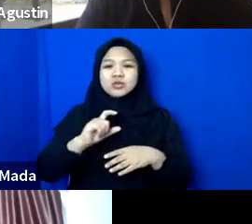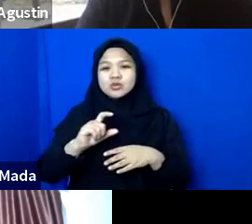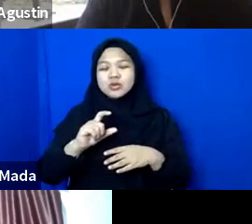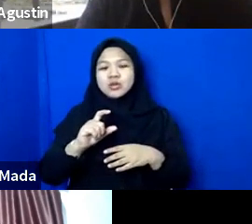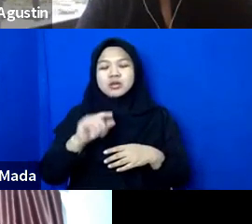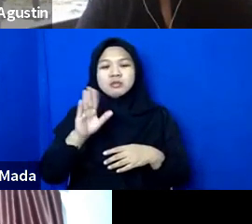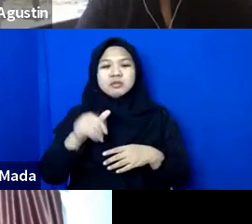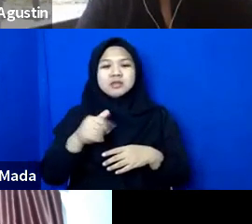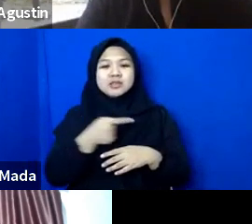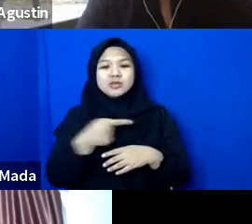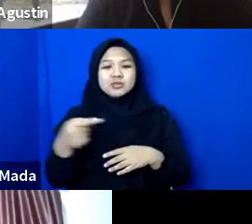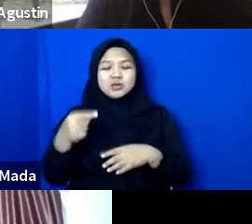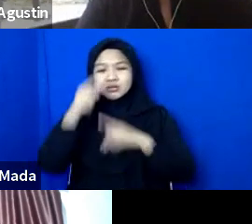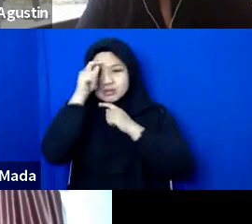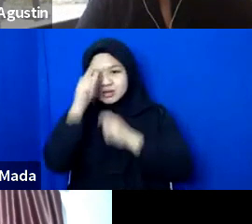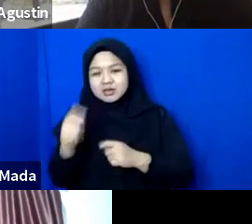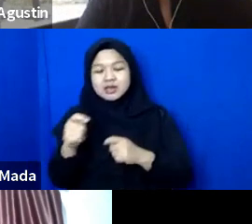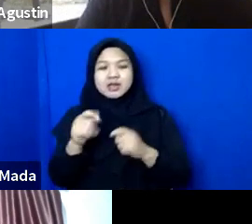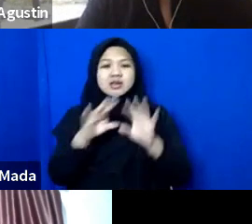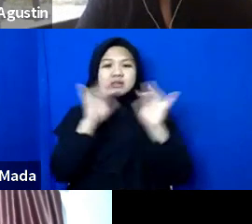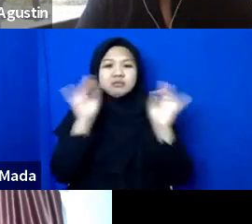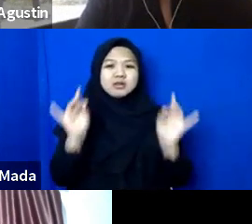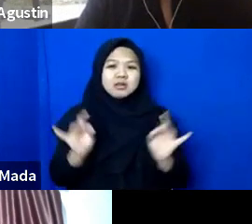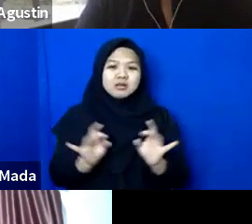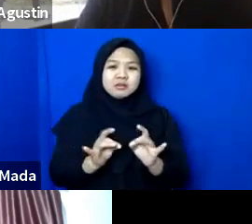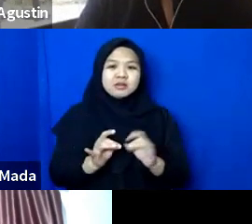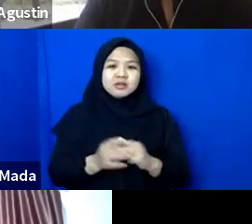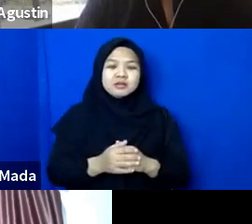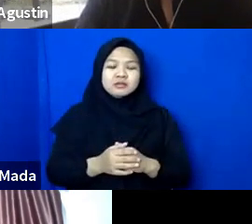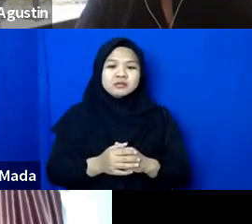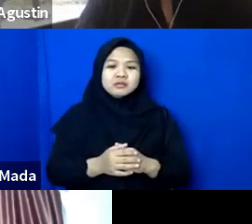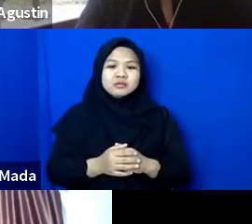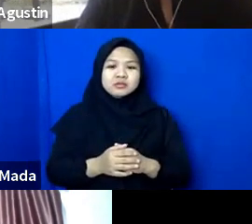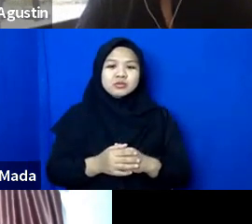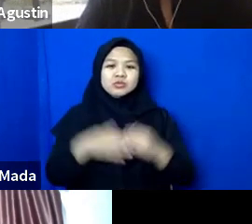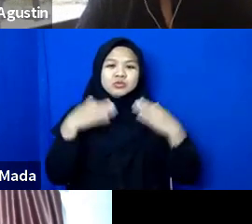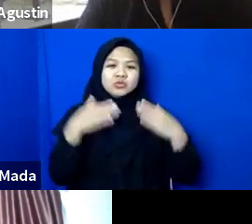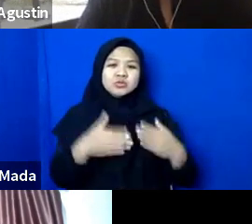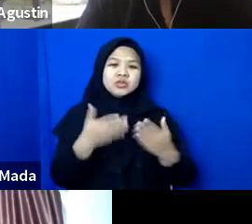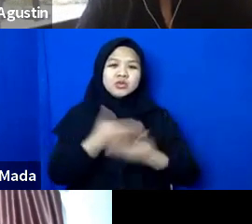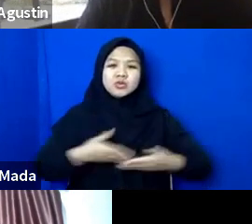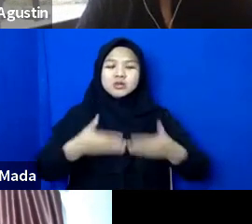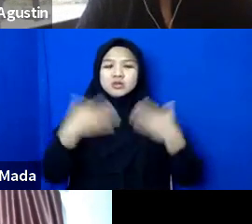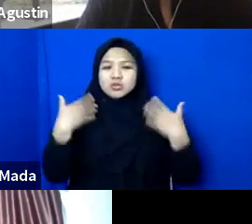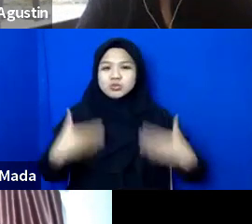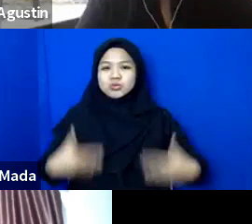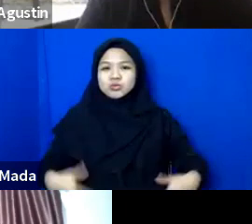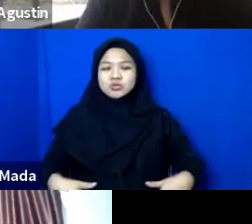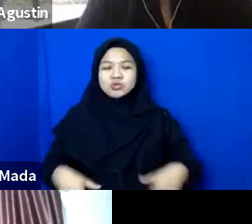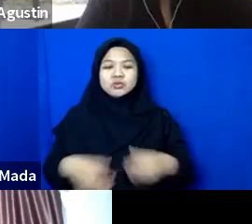masih kurangnya penghargaan atas keberagaman khususnya dalam konteks tubuh ya